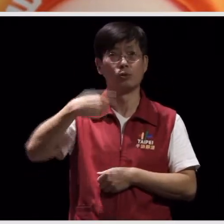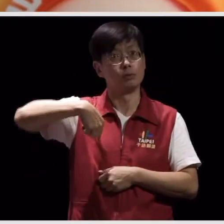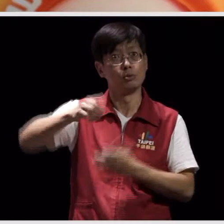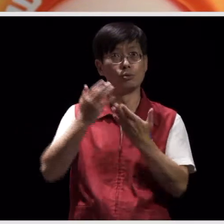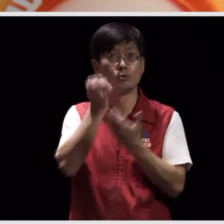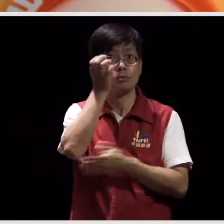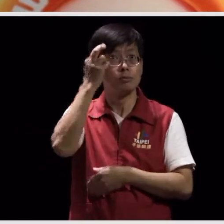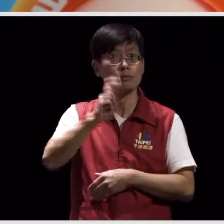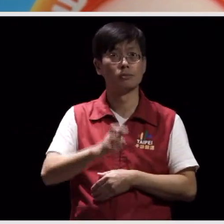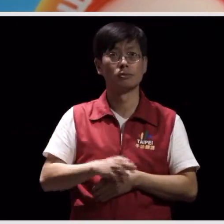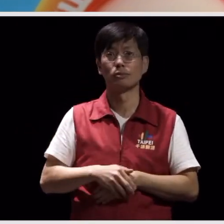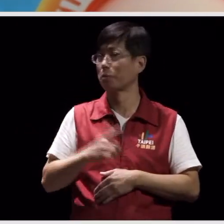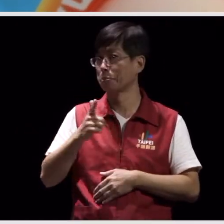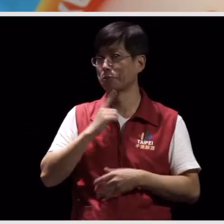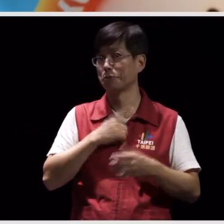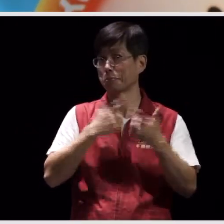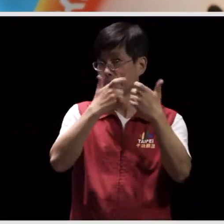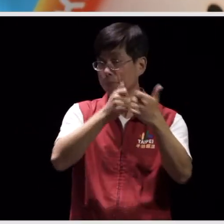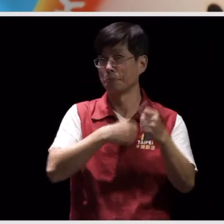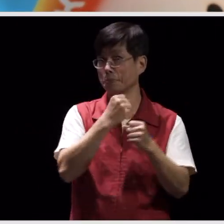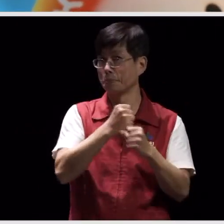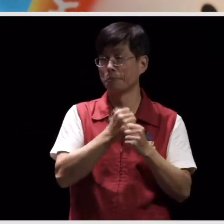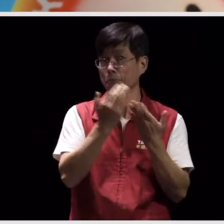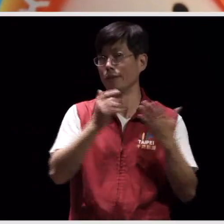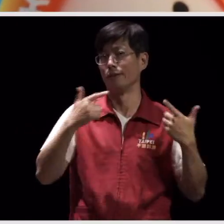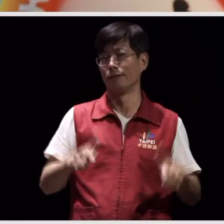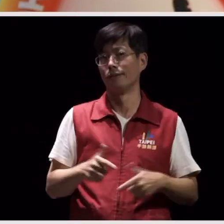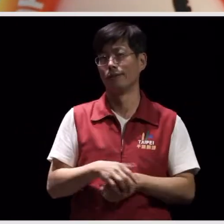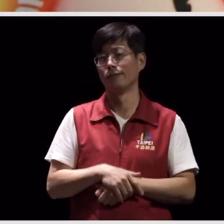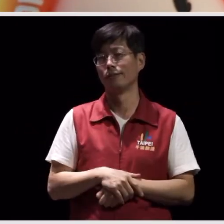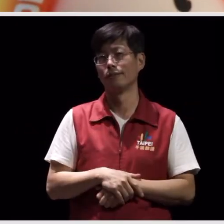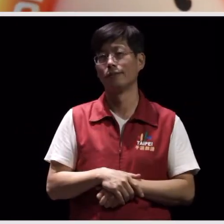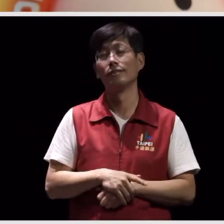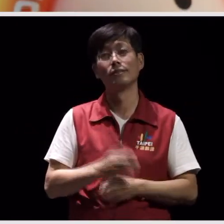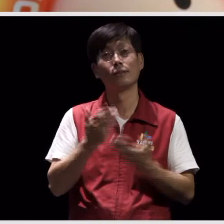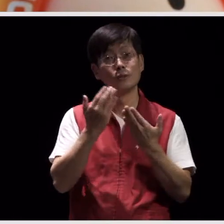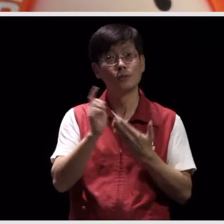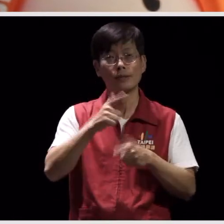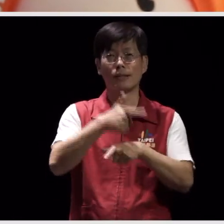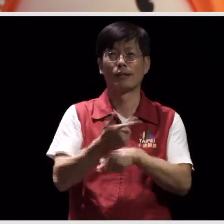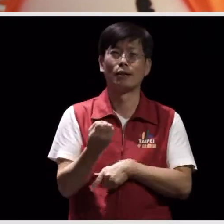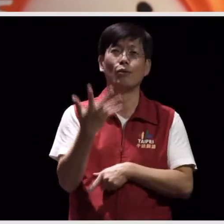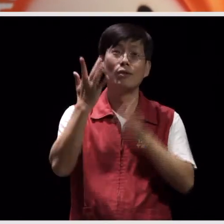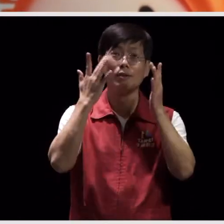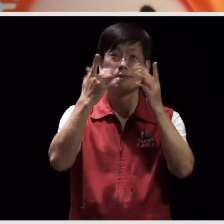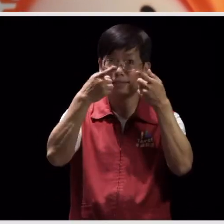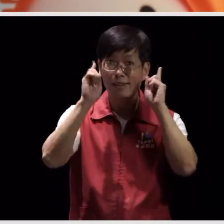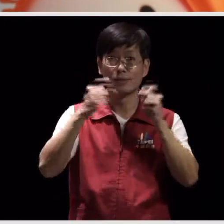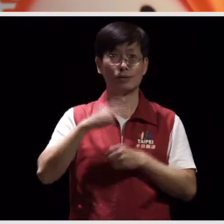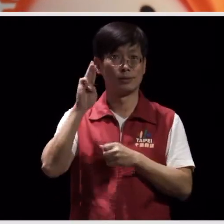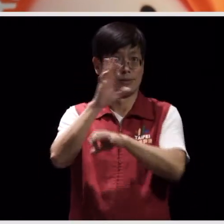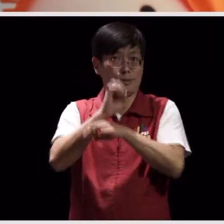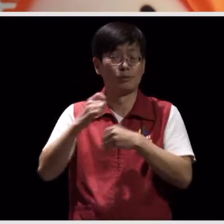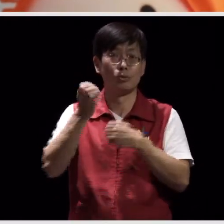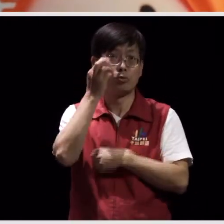所，我可以保证他不是为了工作读研究所的。然后他跑去读了一个南华大学哲学研究所，你知道，